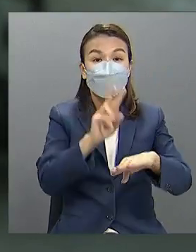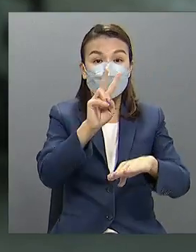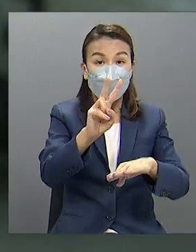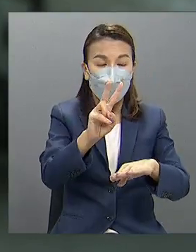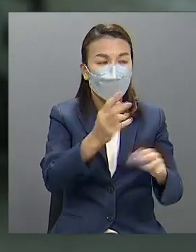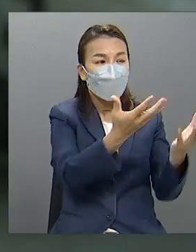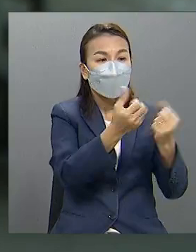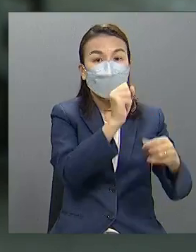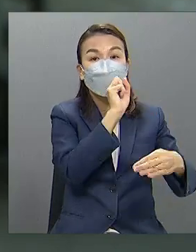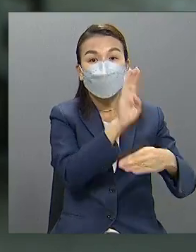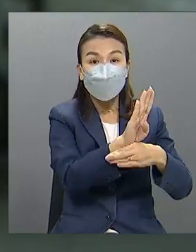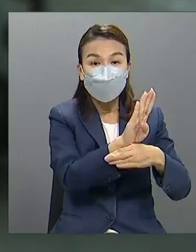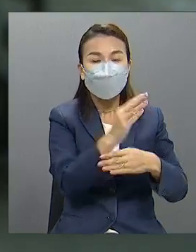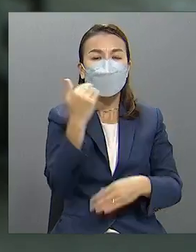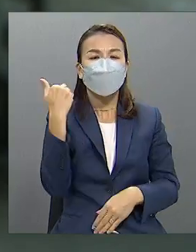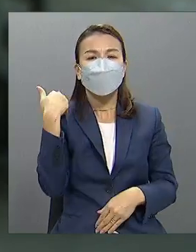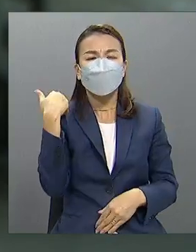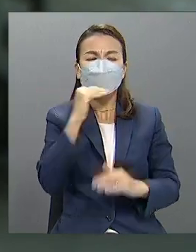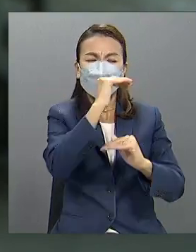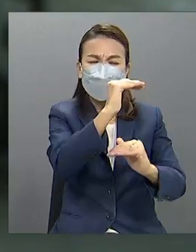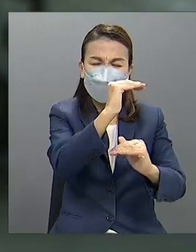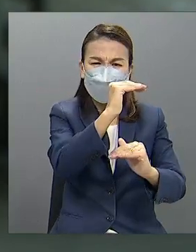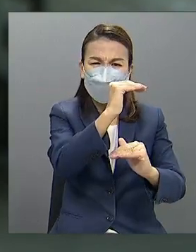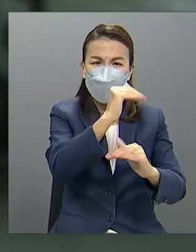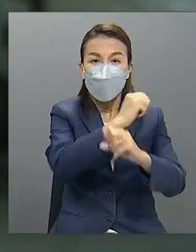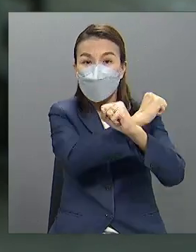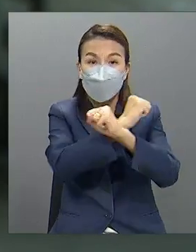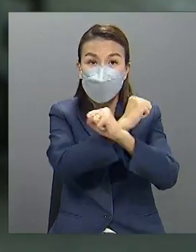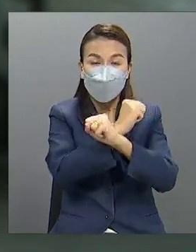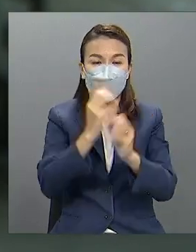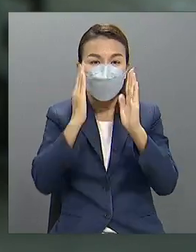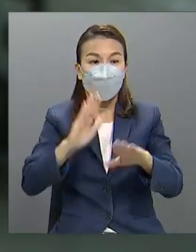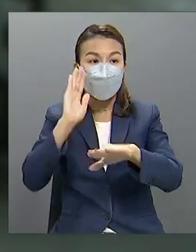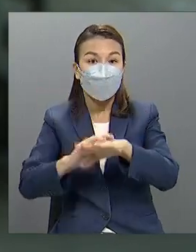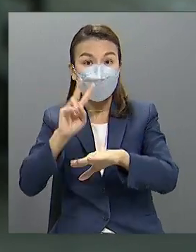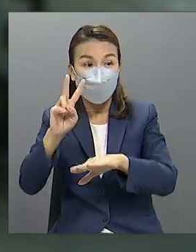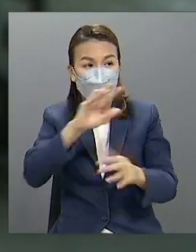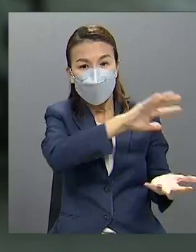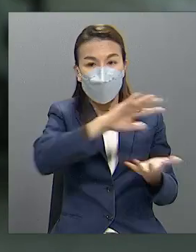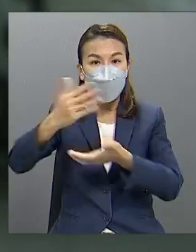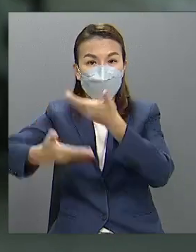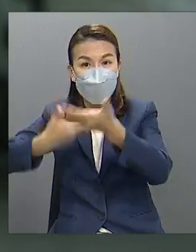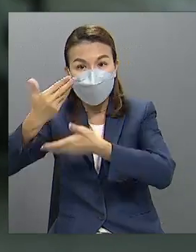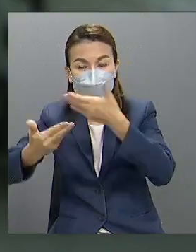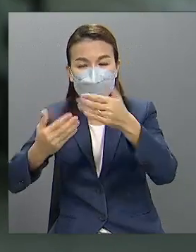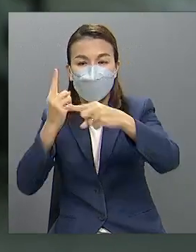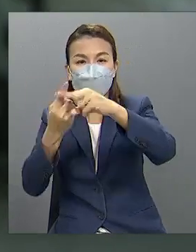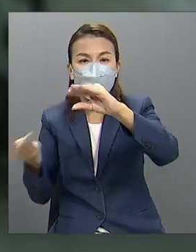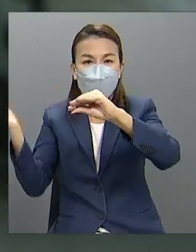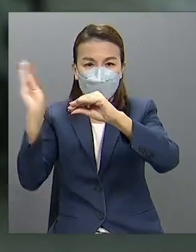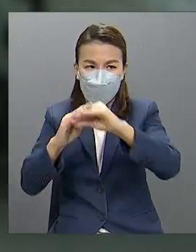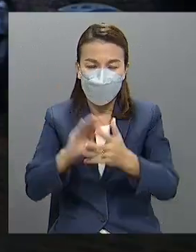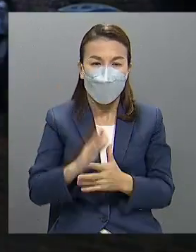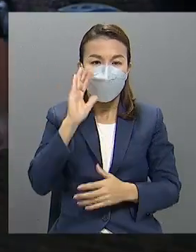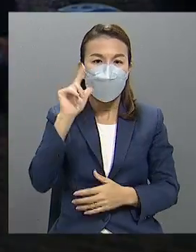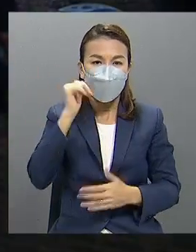คงต้องจำกัดจำนวนเพื่อป้องกันพ่อค้ามือ2นำไปจำหน่ายในราคาสูงซ้ำเติมผู้ปกครองที่กำลังเดือดร้อนอยู่ในขณะนี้ด้ว